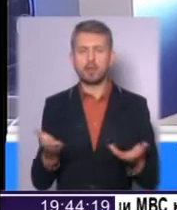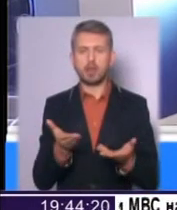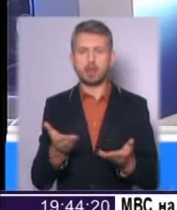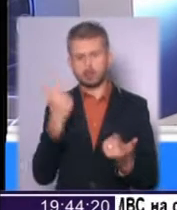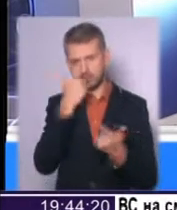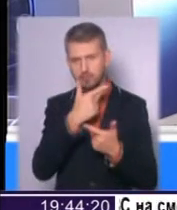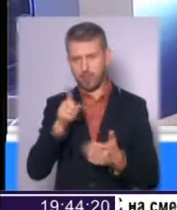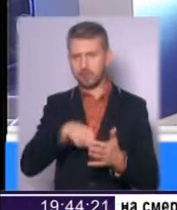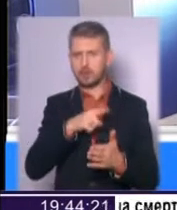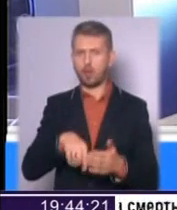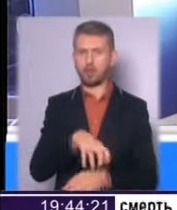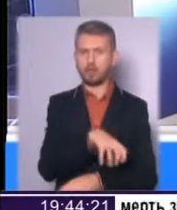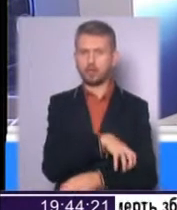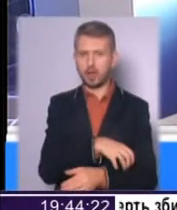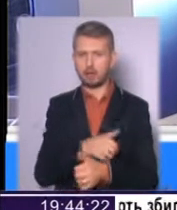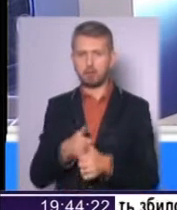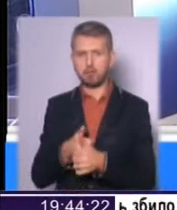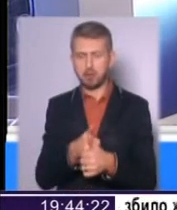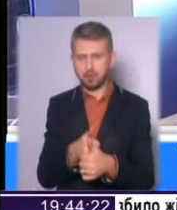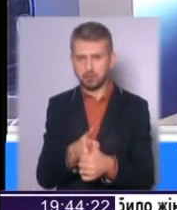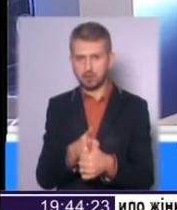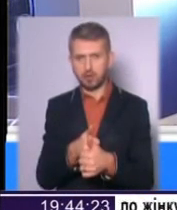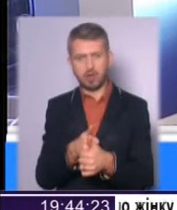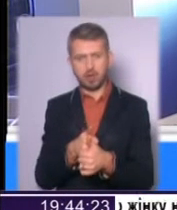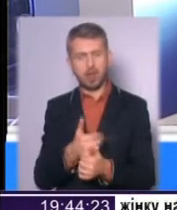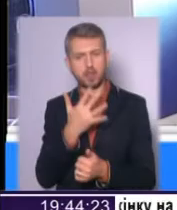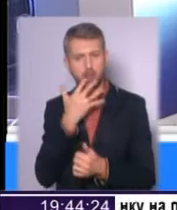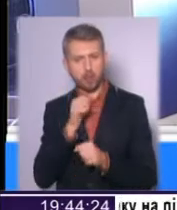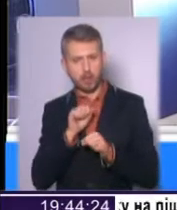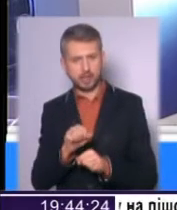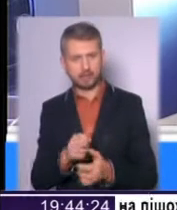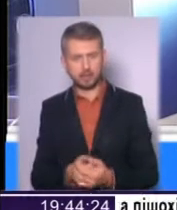ще послухаємо глядачів. Вітаємо вас. Добрий вечір. Добрий